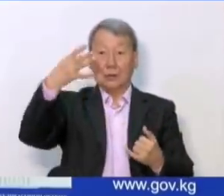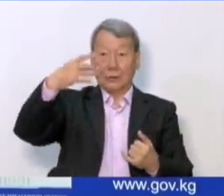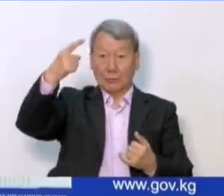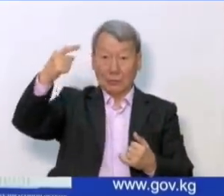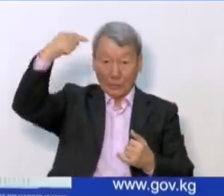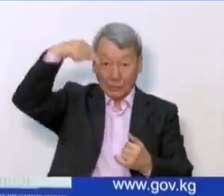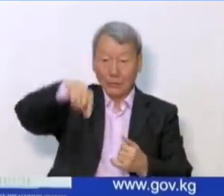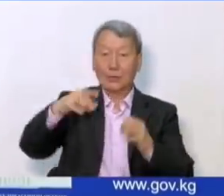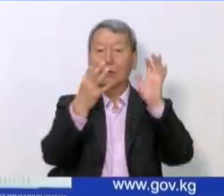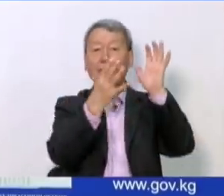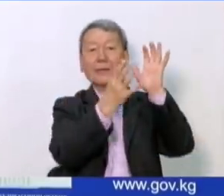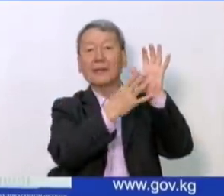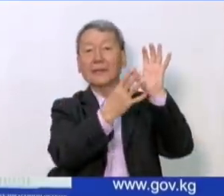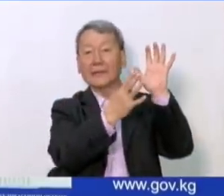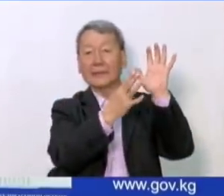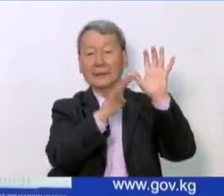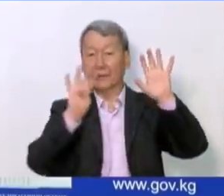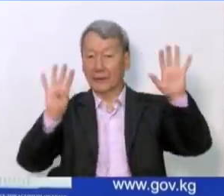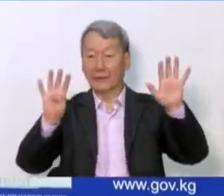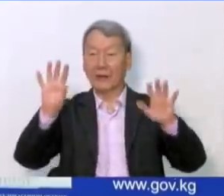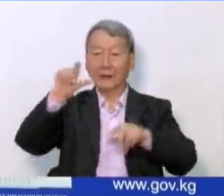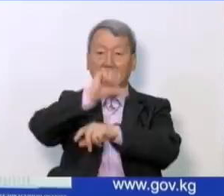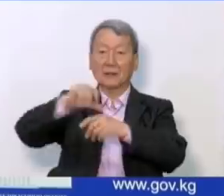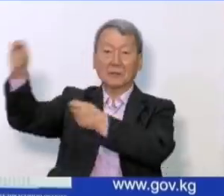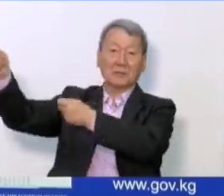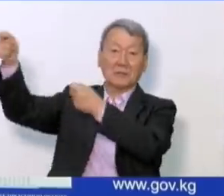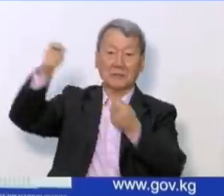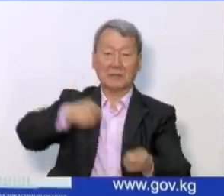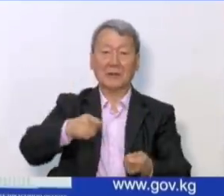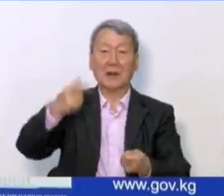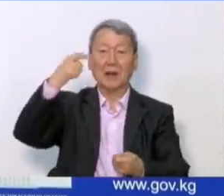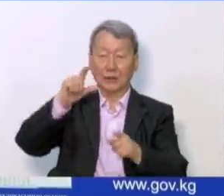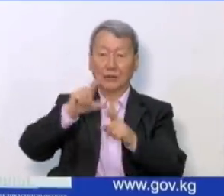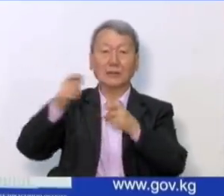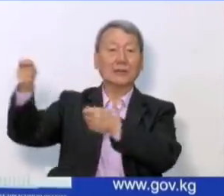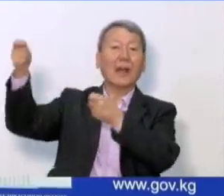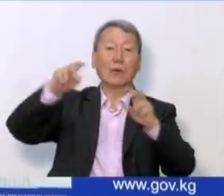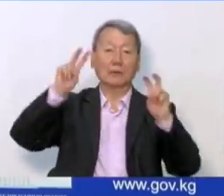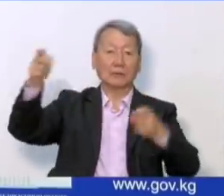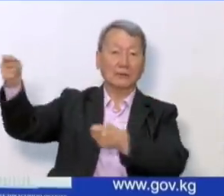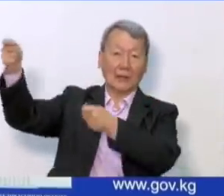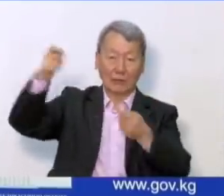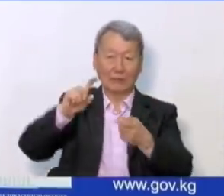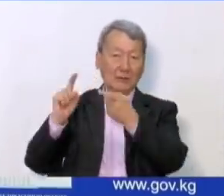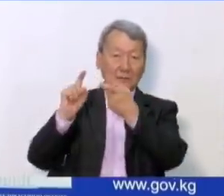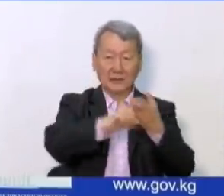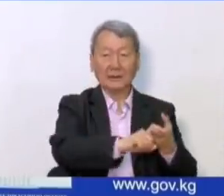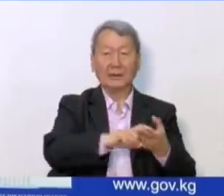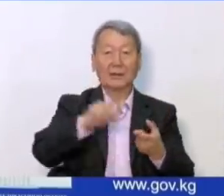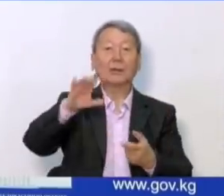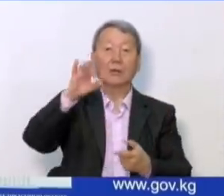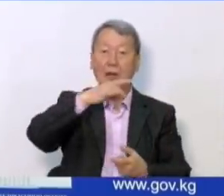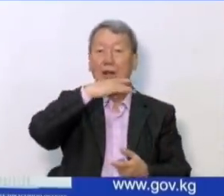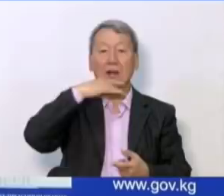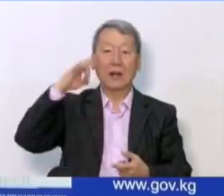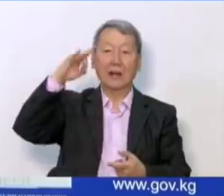ұшырдың 9-ы сырттан алып келінген ұшырлар, бұл завоз болған, бұл Россия